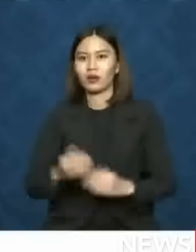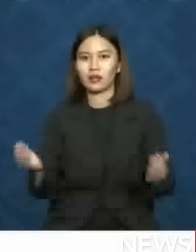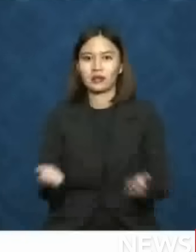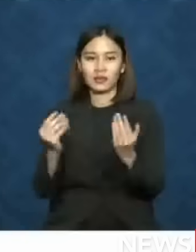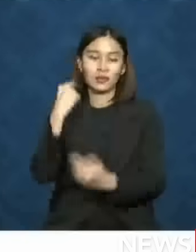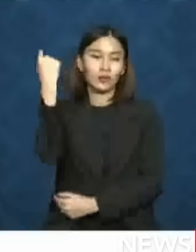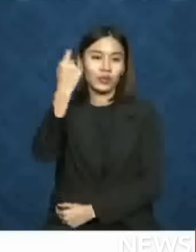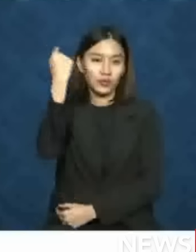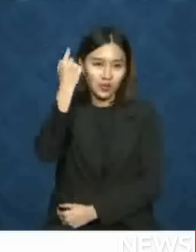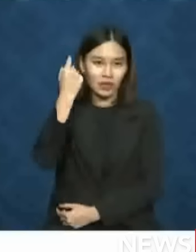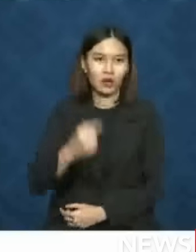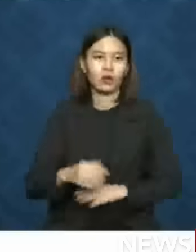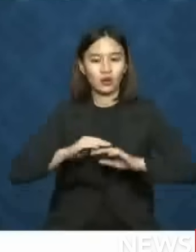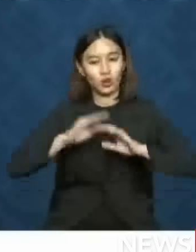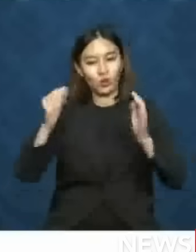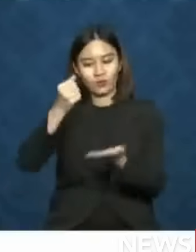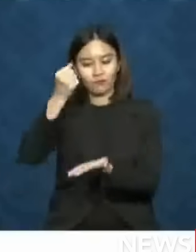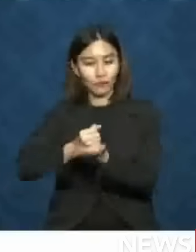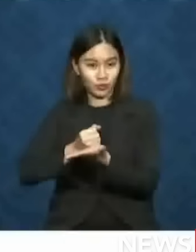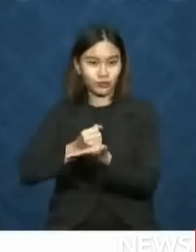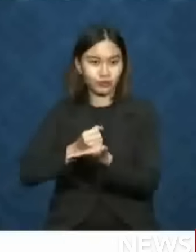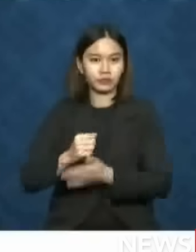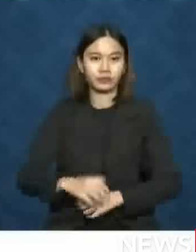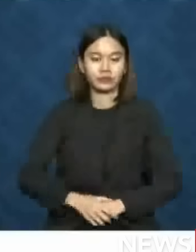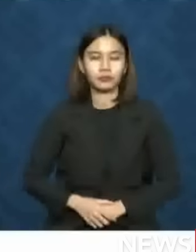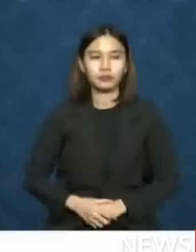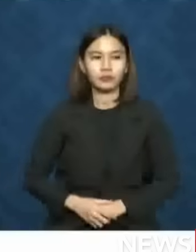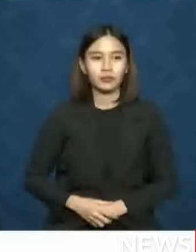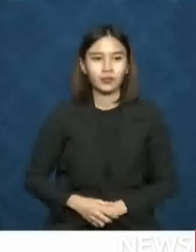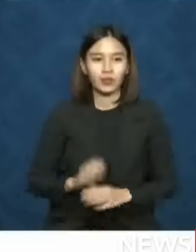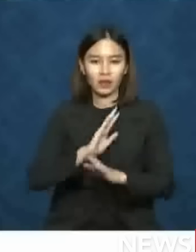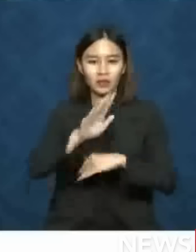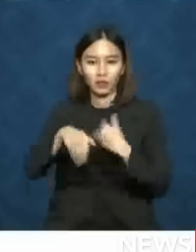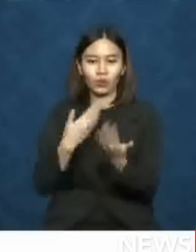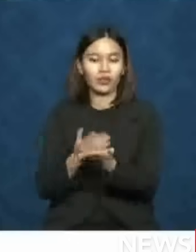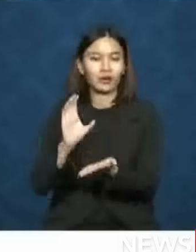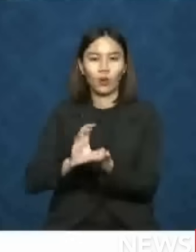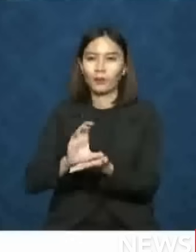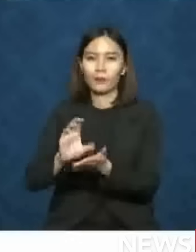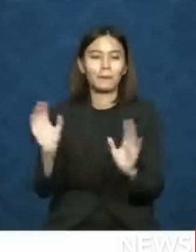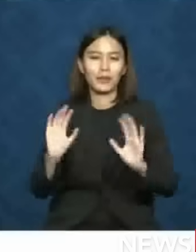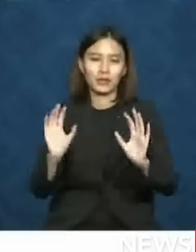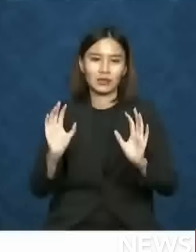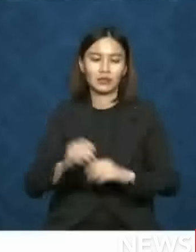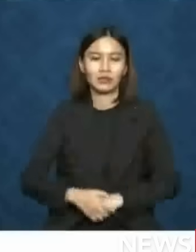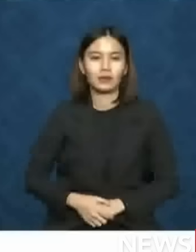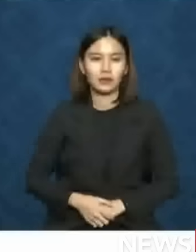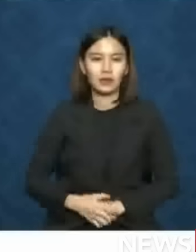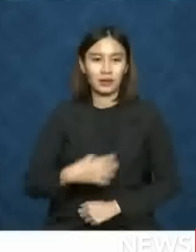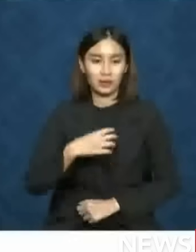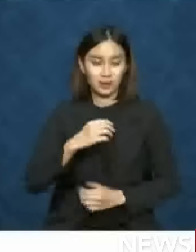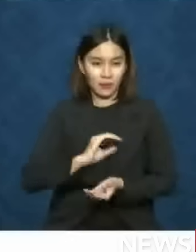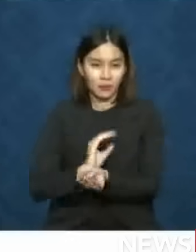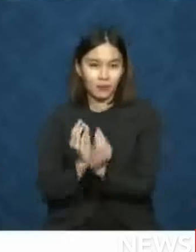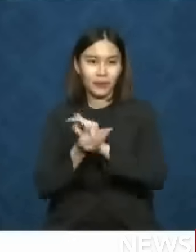เที่ยวโดยการยกเว้นวีซ่าเรื่องพวกนี้ไม่ใช้งบประมาณครับเราแค่ต้องเปลี่ยน